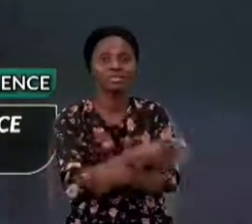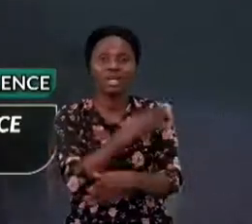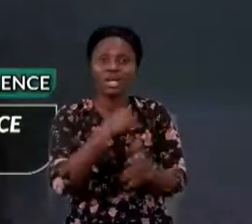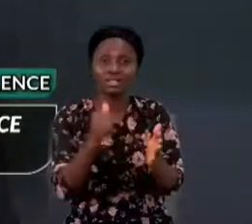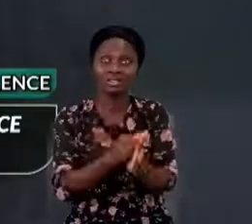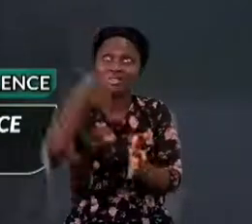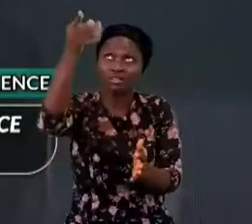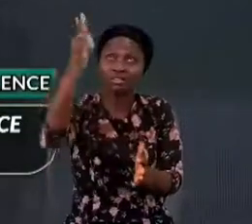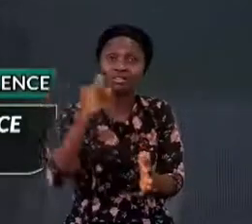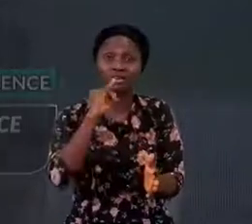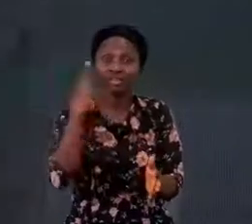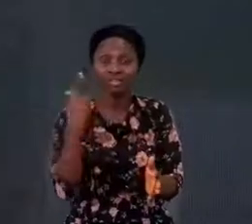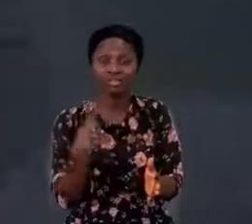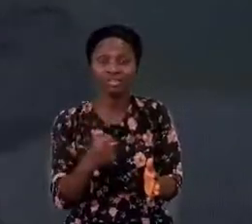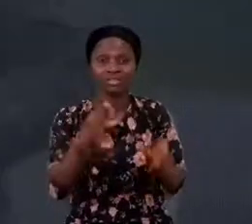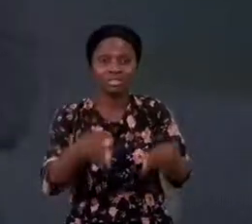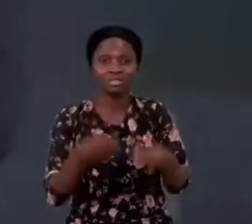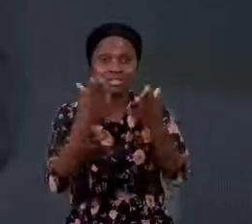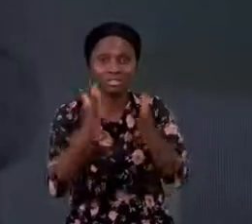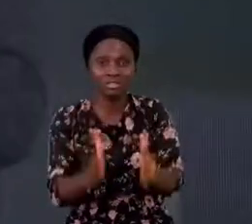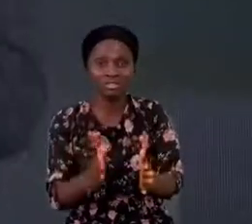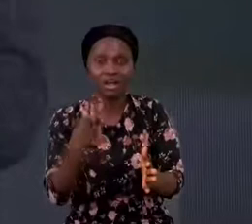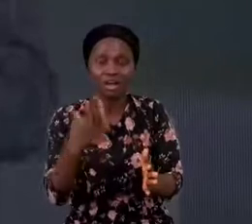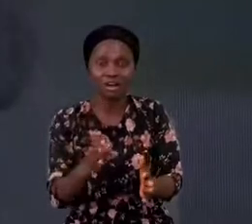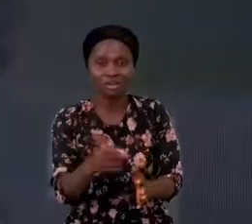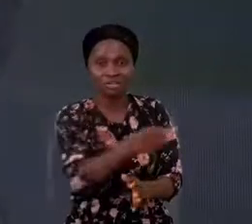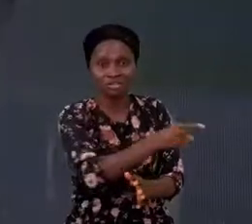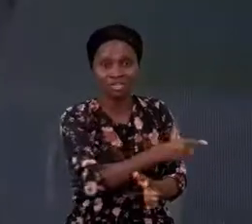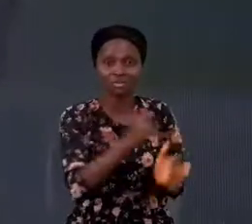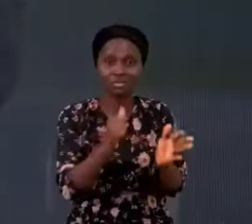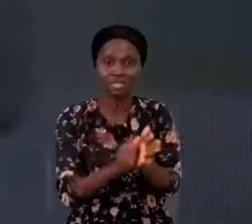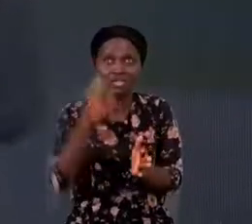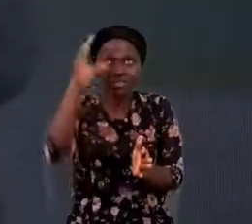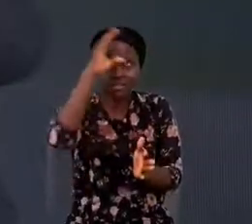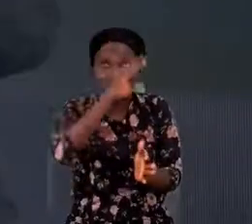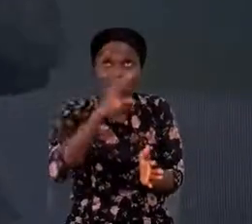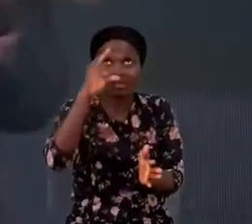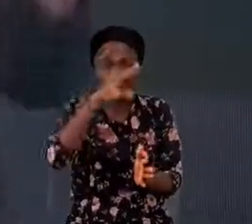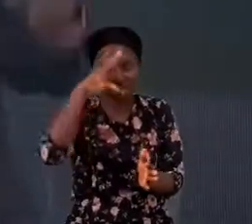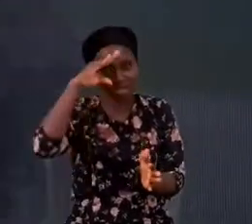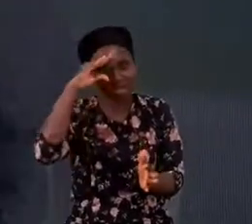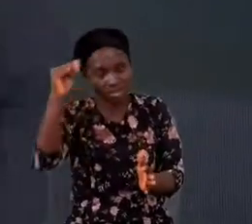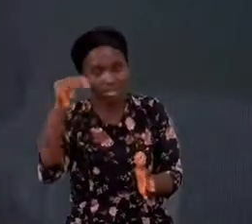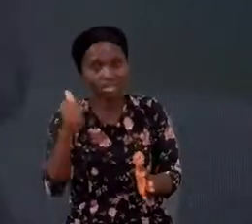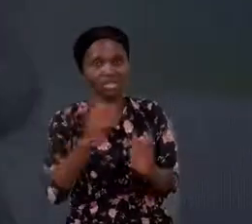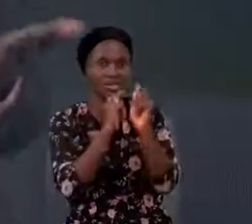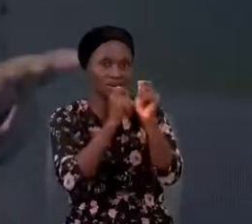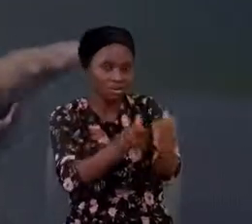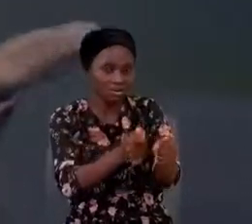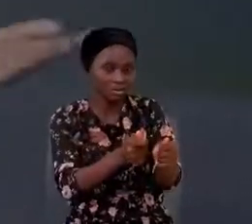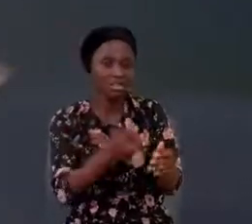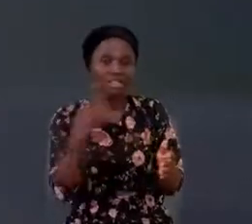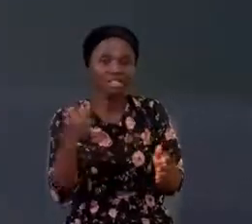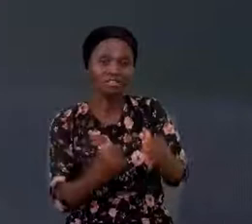fondation, le solide fondement de Dieu reste de l'amour de Dieu. L'amour de Dieu pour toi, pour moi, pour tout